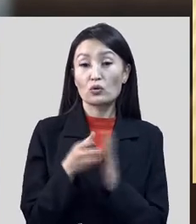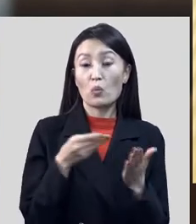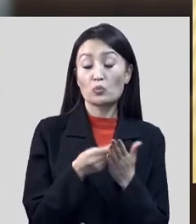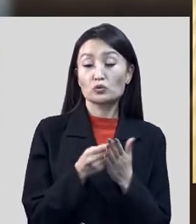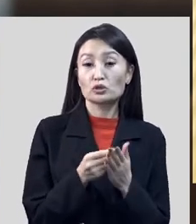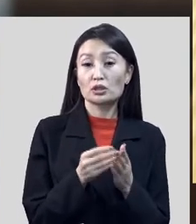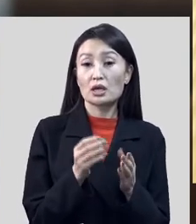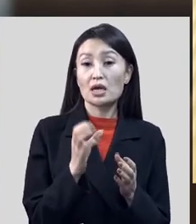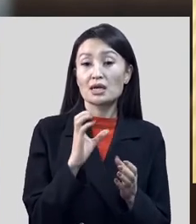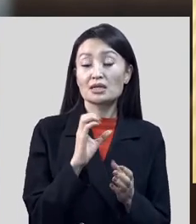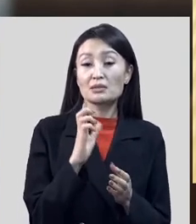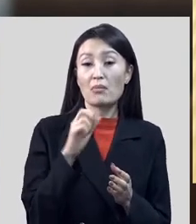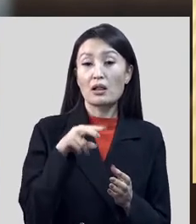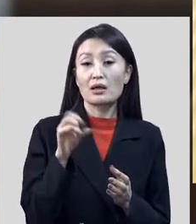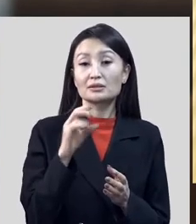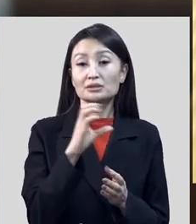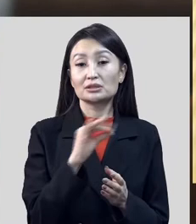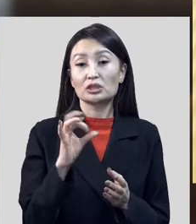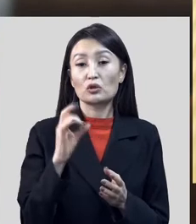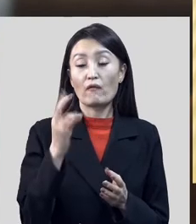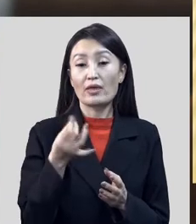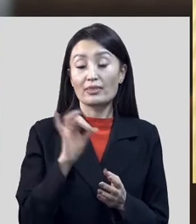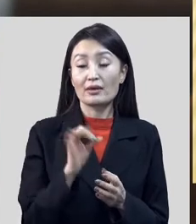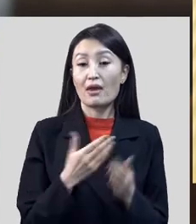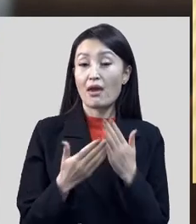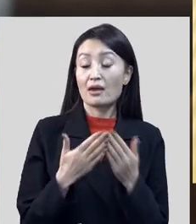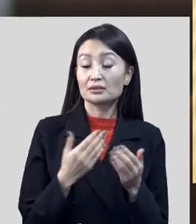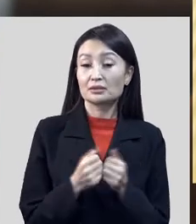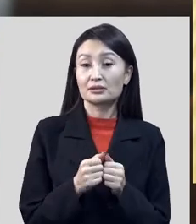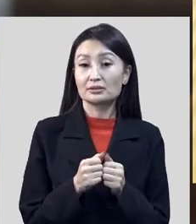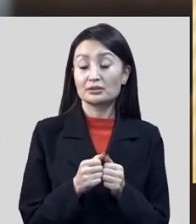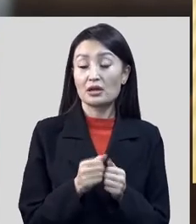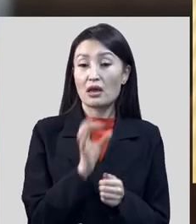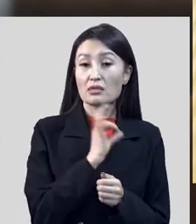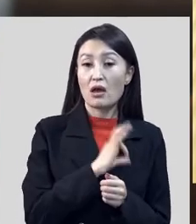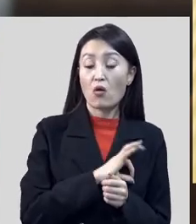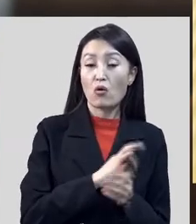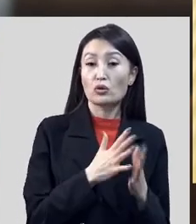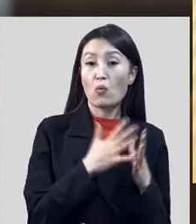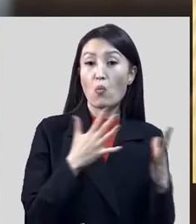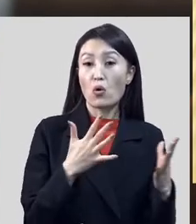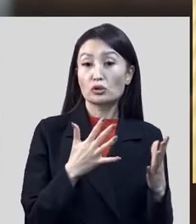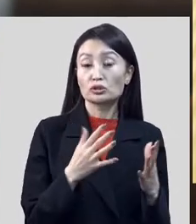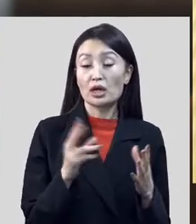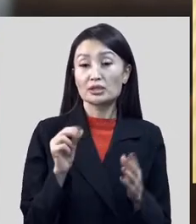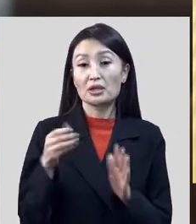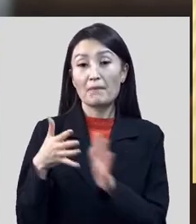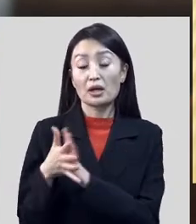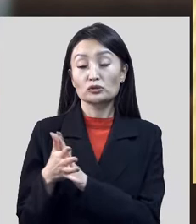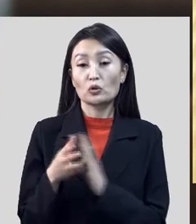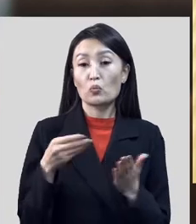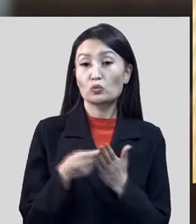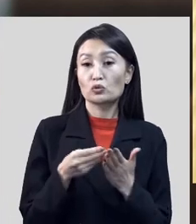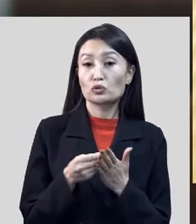сбалансированный если доходы больше расходов то